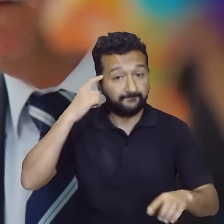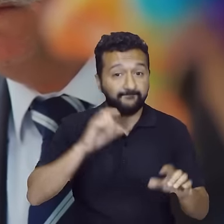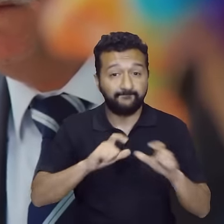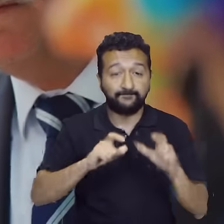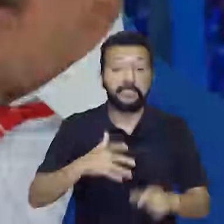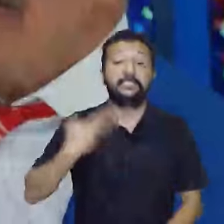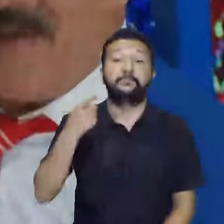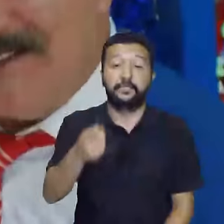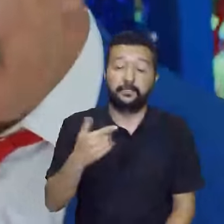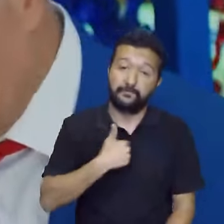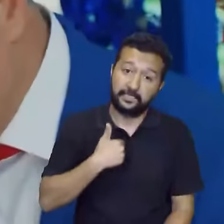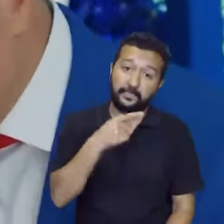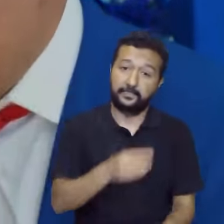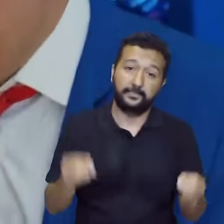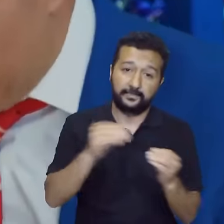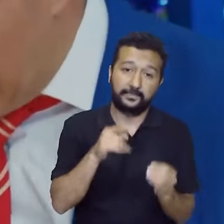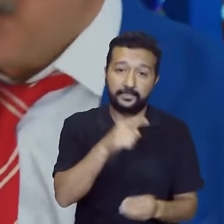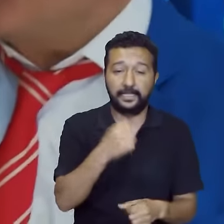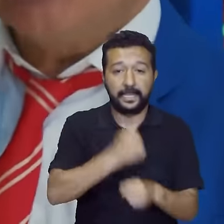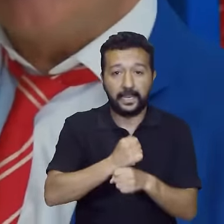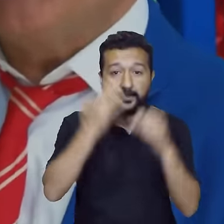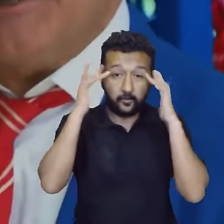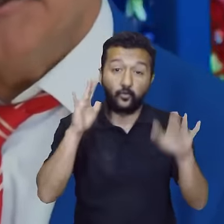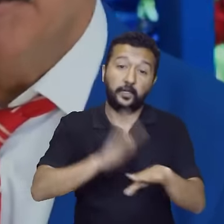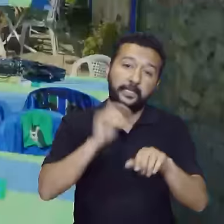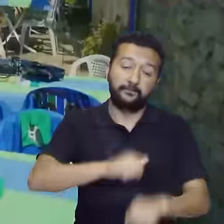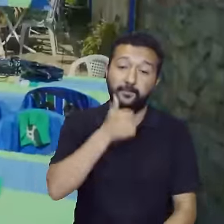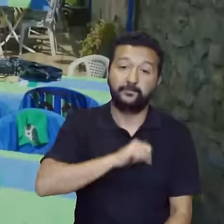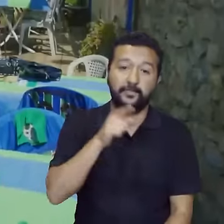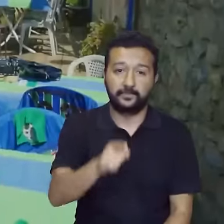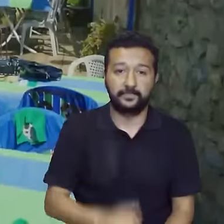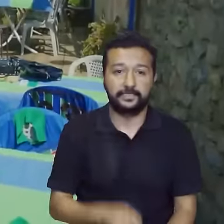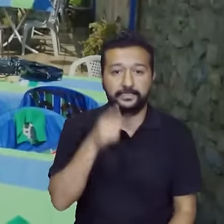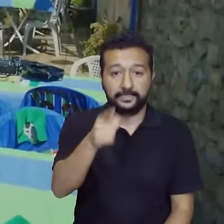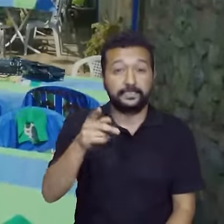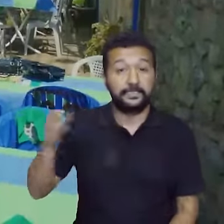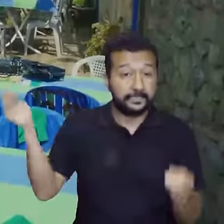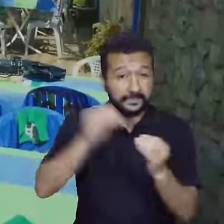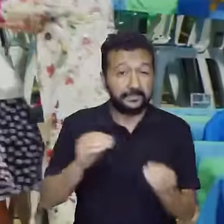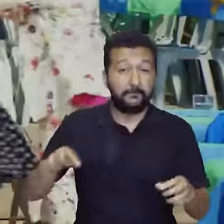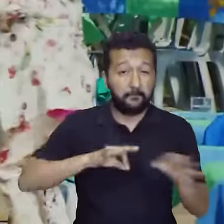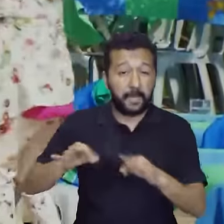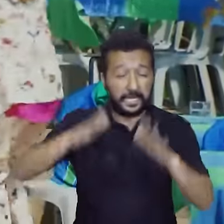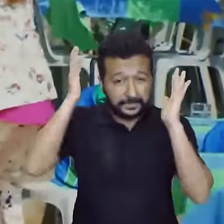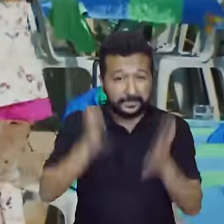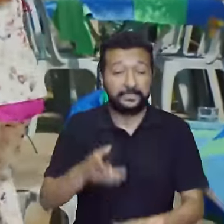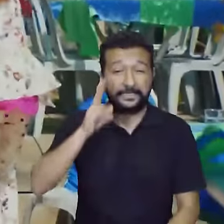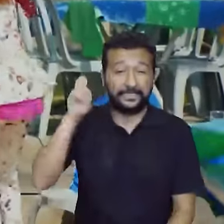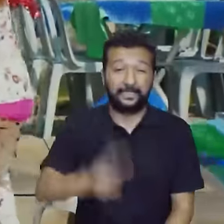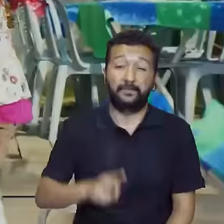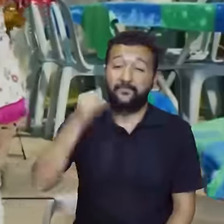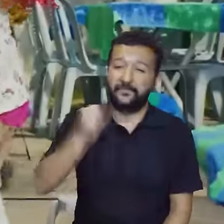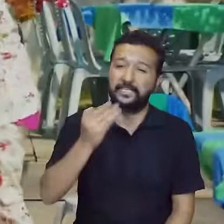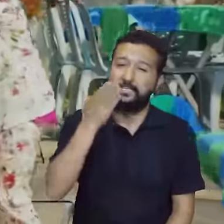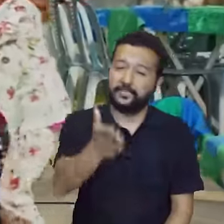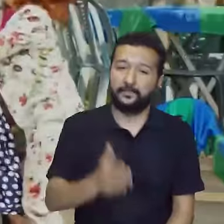yaklaşımları sevmediğin için ben de böyle bir geleneksel dokunuş yaptım abicim. Ya senin konseptsel... Münir'in ardından Adile